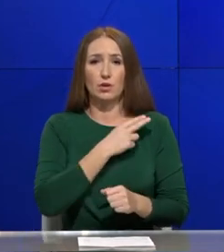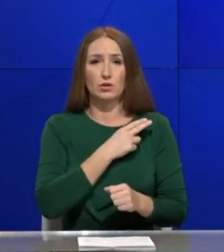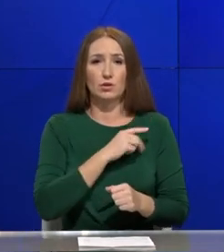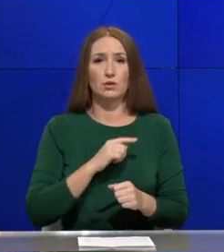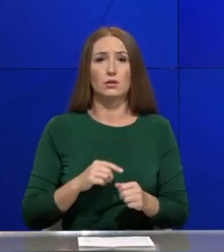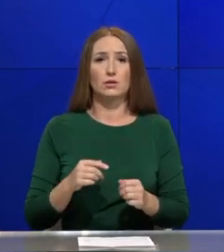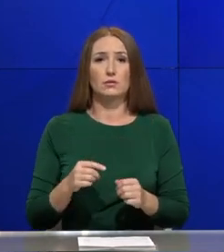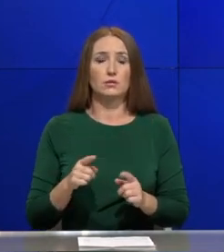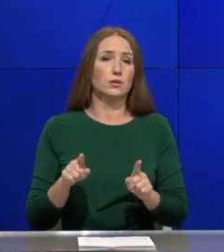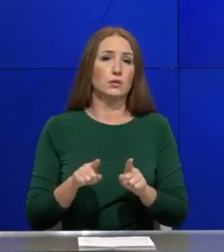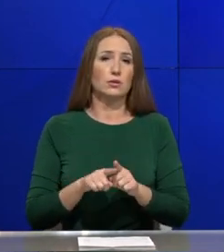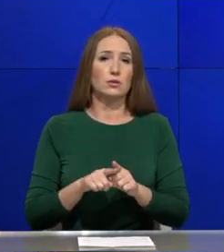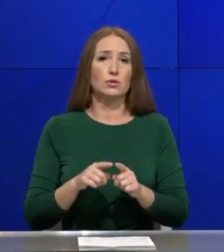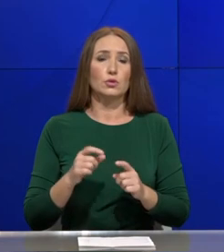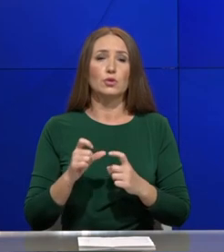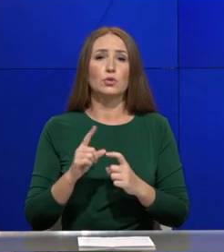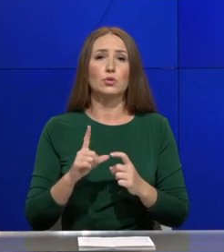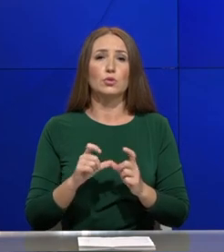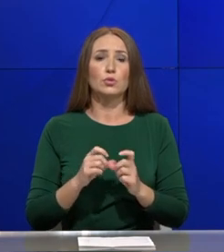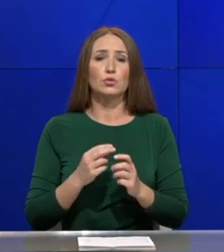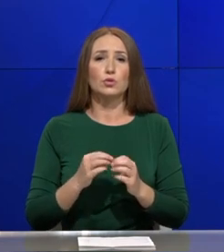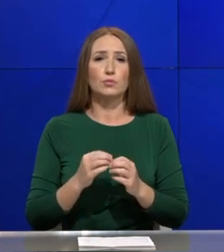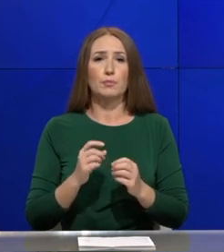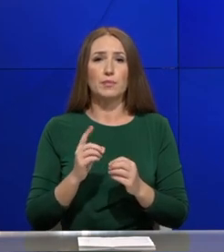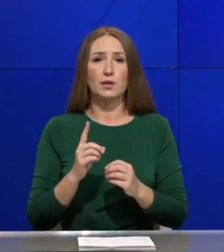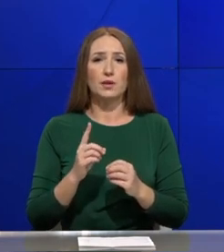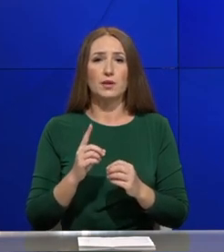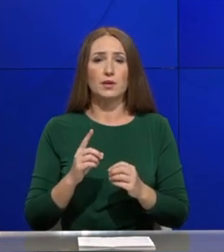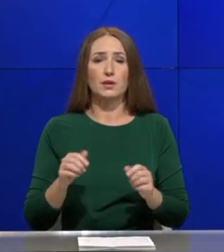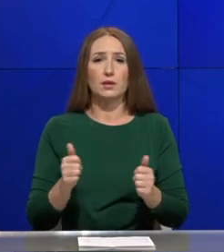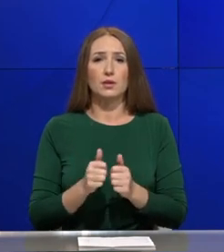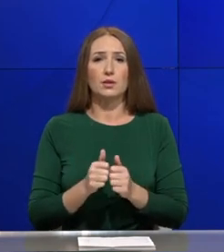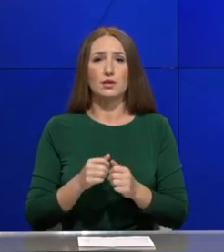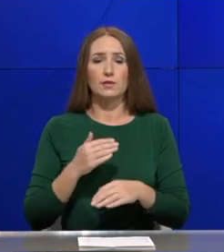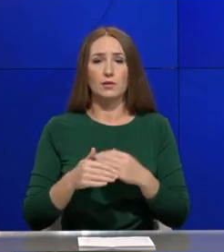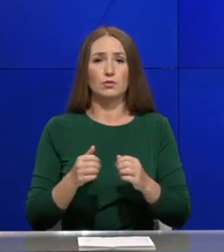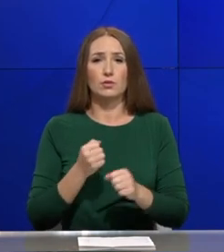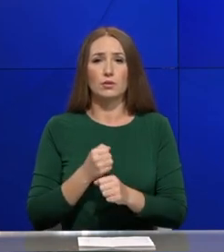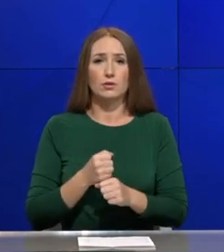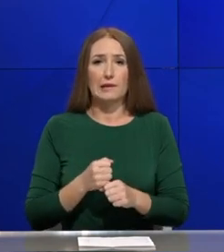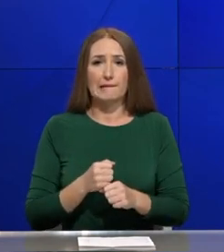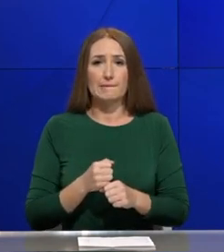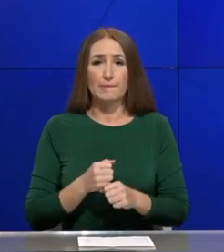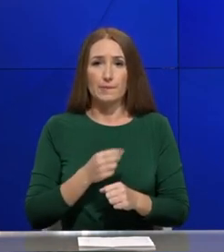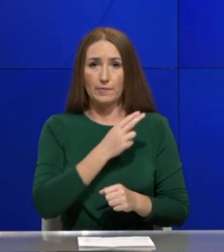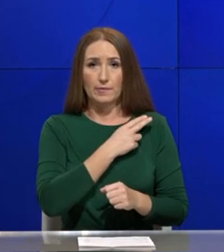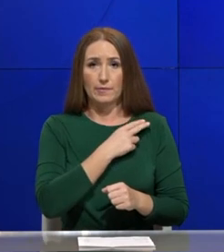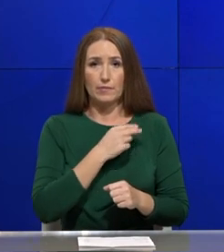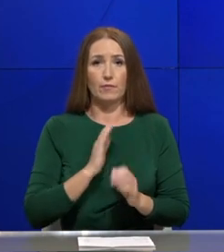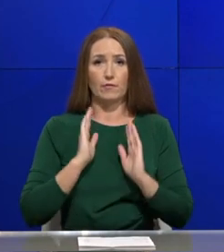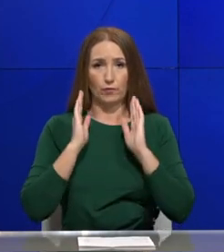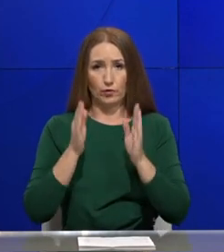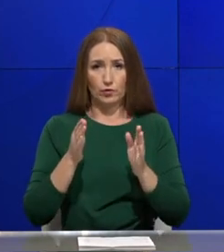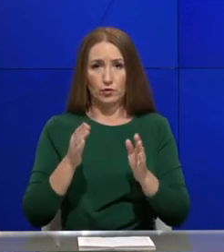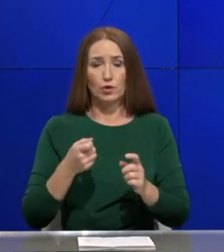tako i službi općine, bit će sastavni dio mog svakodnevnog rada. Kao načelnik vodit ću se